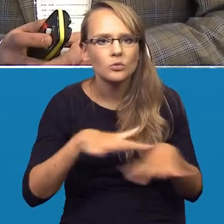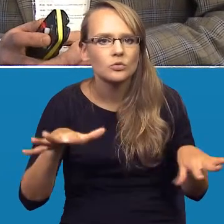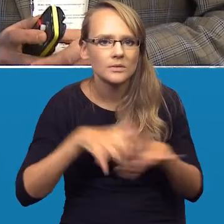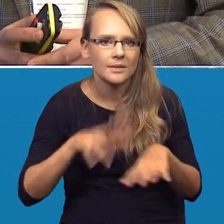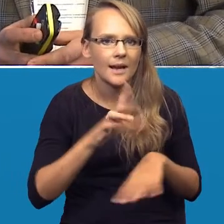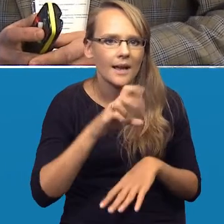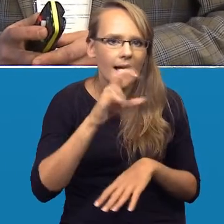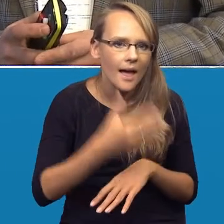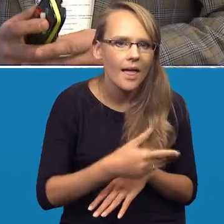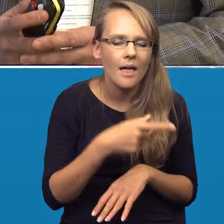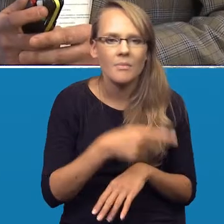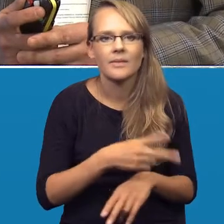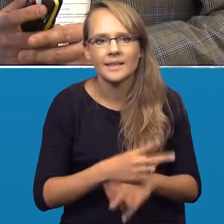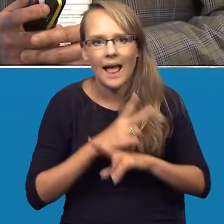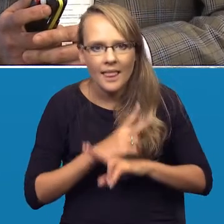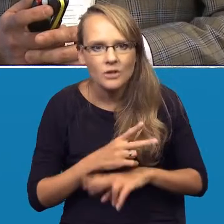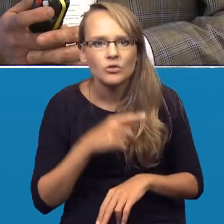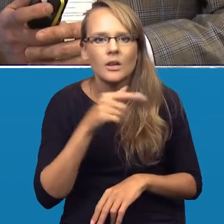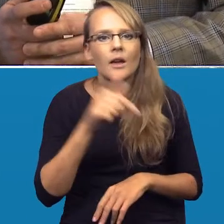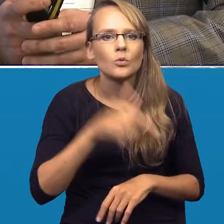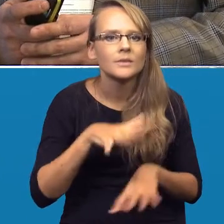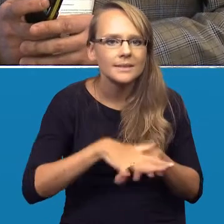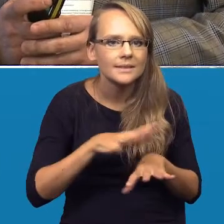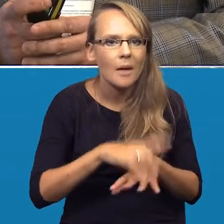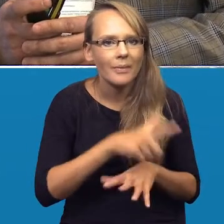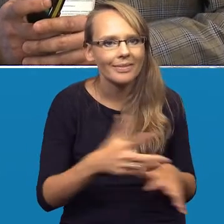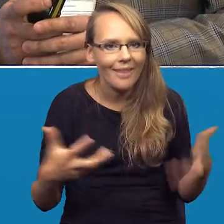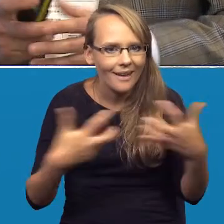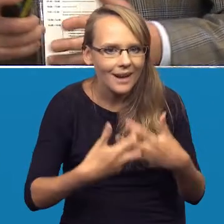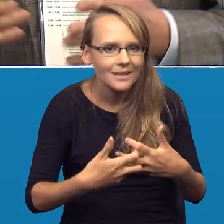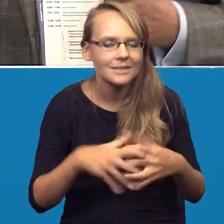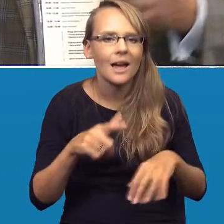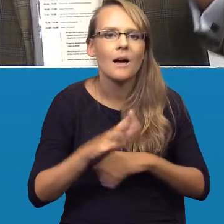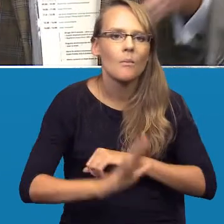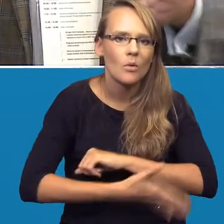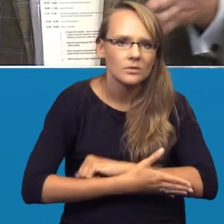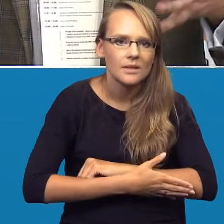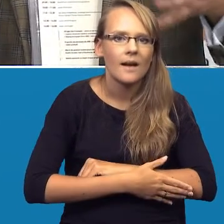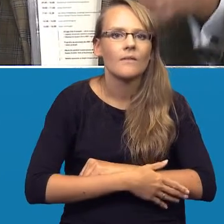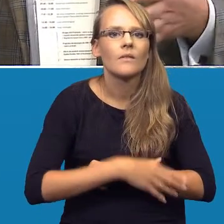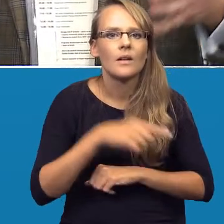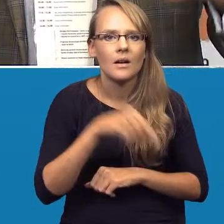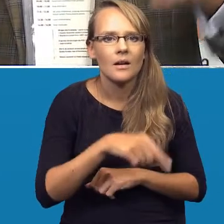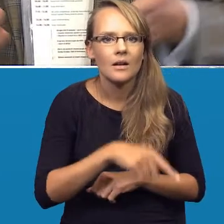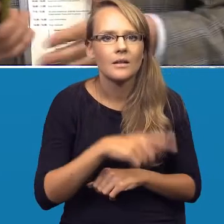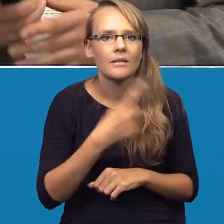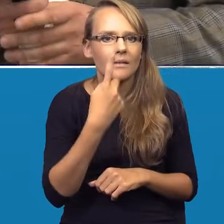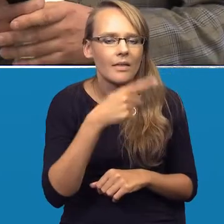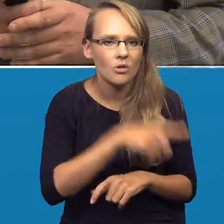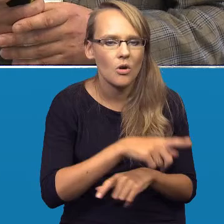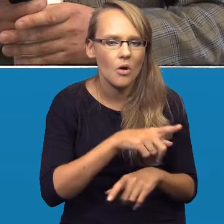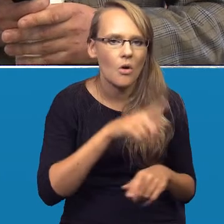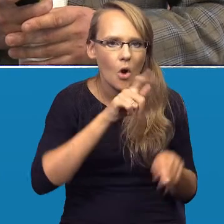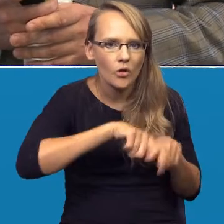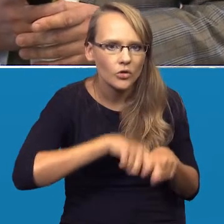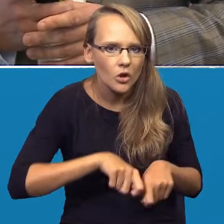które działają niezależnie, chodzi o integrację tych systemów i na podstawie do jednego jakby control room i na podstawie